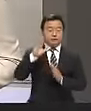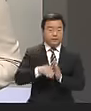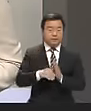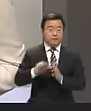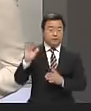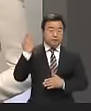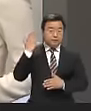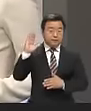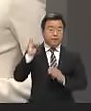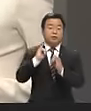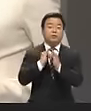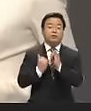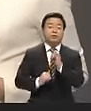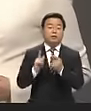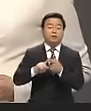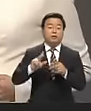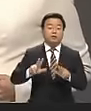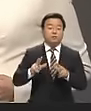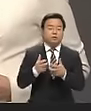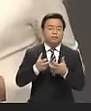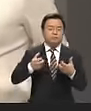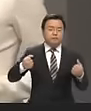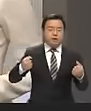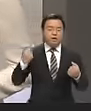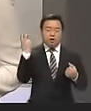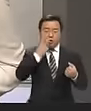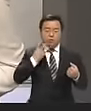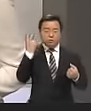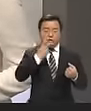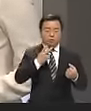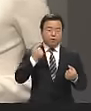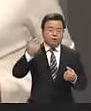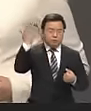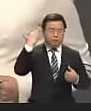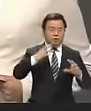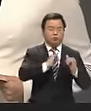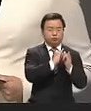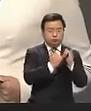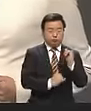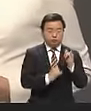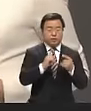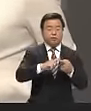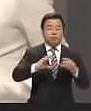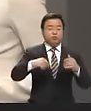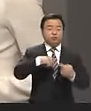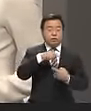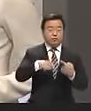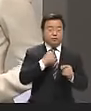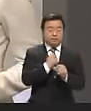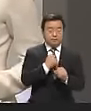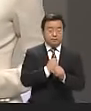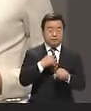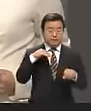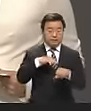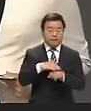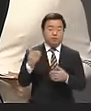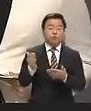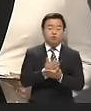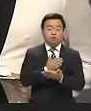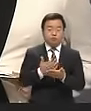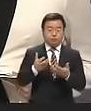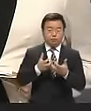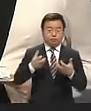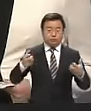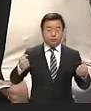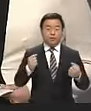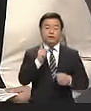국사에서 따로 분리가 되면서 검정이 되고 국사는 기존처럼 국정으로 남으면서 이른바 부분 검정 체제가